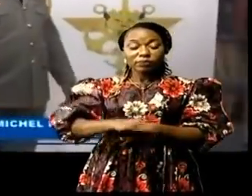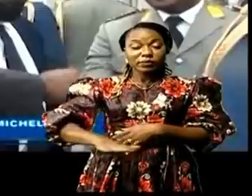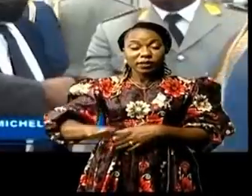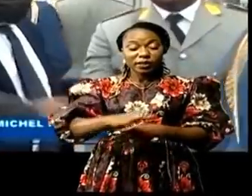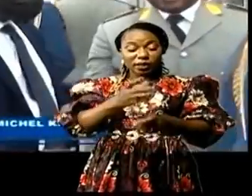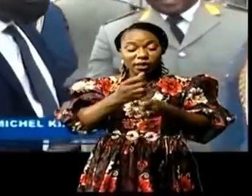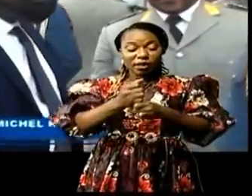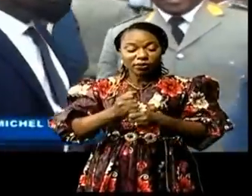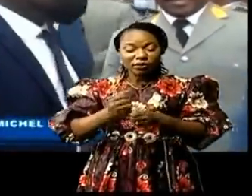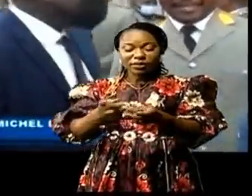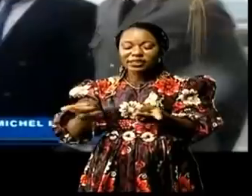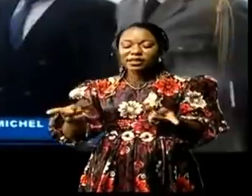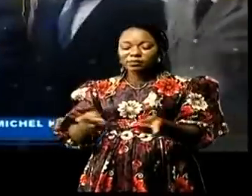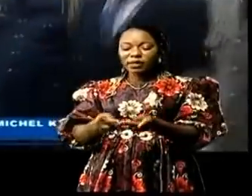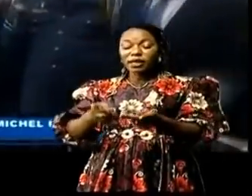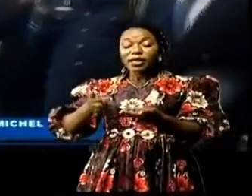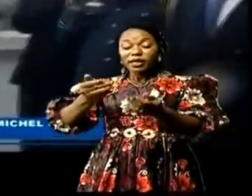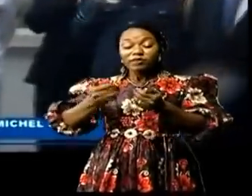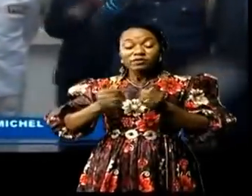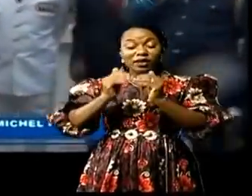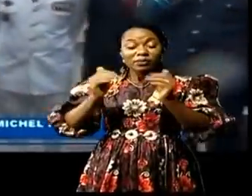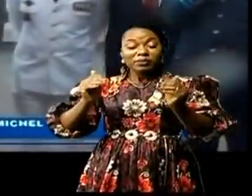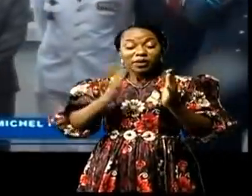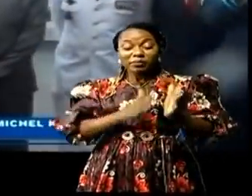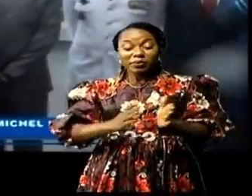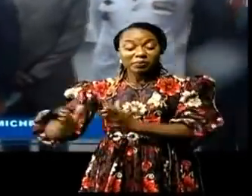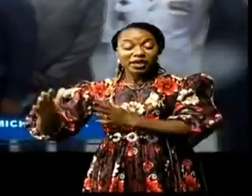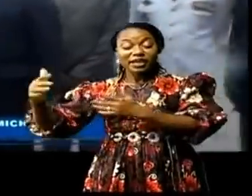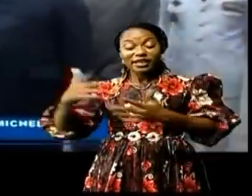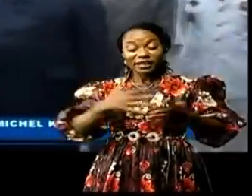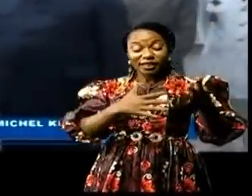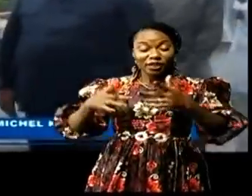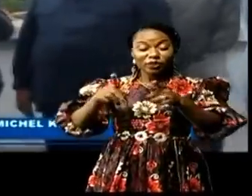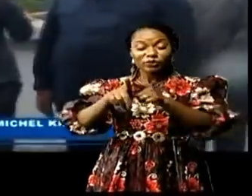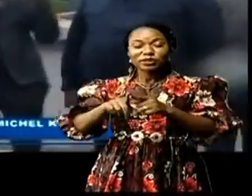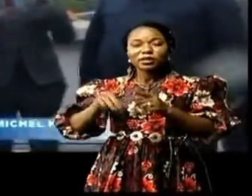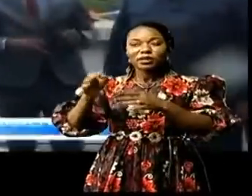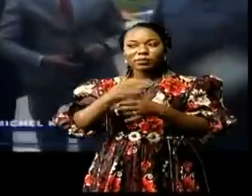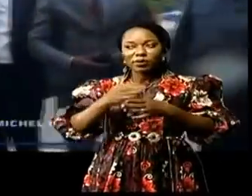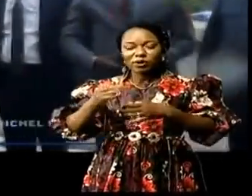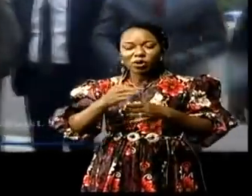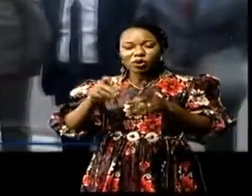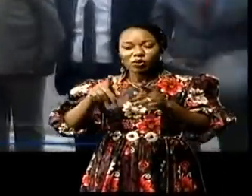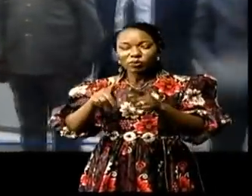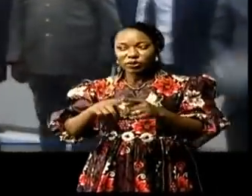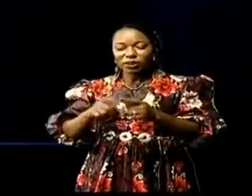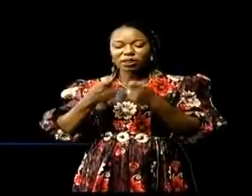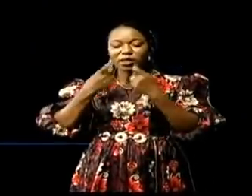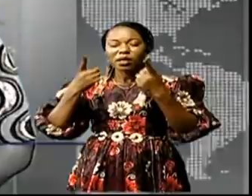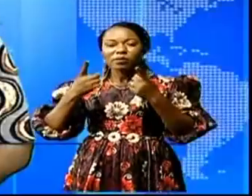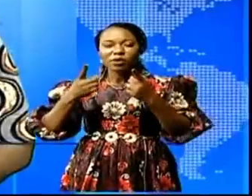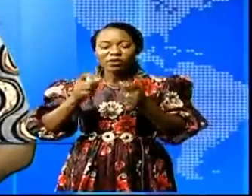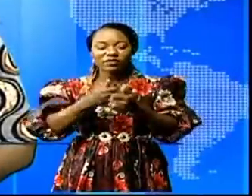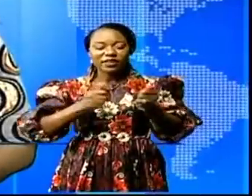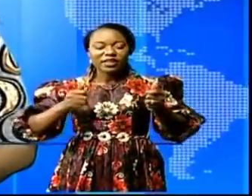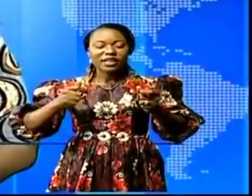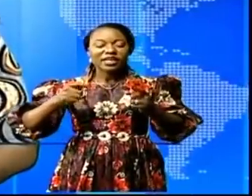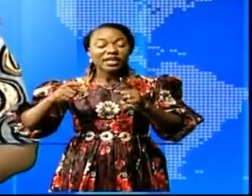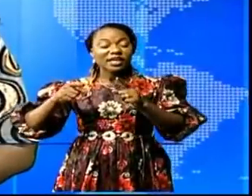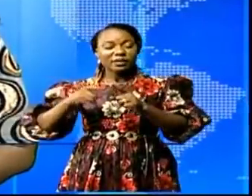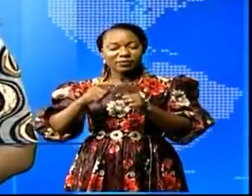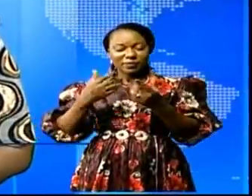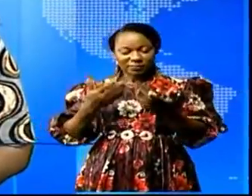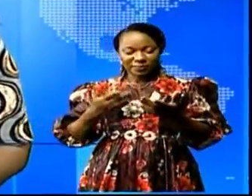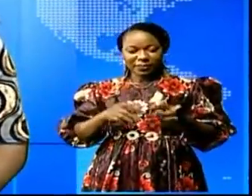sa place. Qui veut la paix prépare la guerre, la formation des officiers évite au pays des surprises, des ennemis.